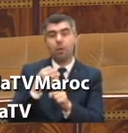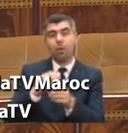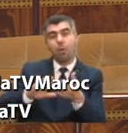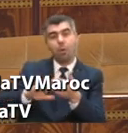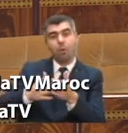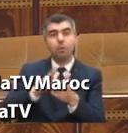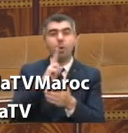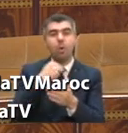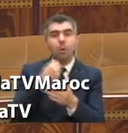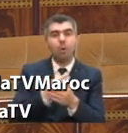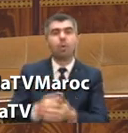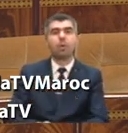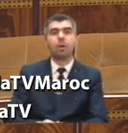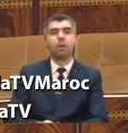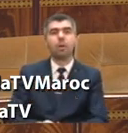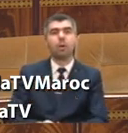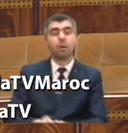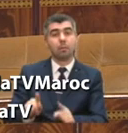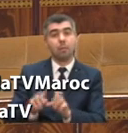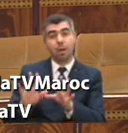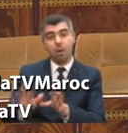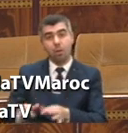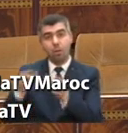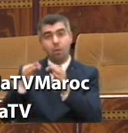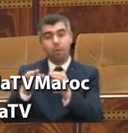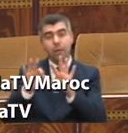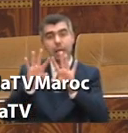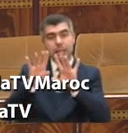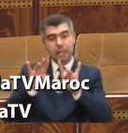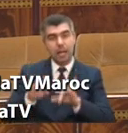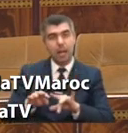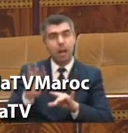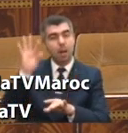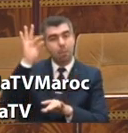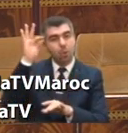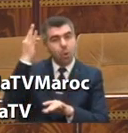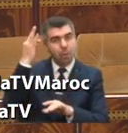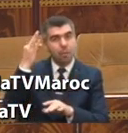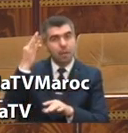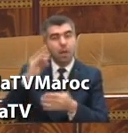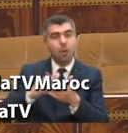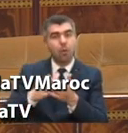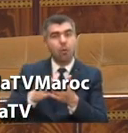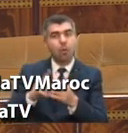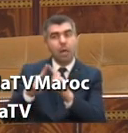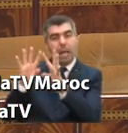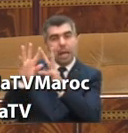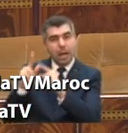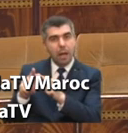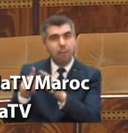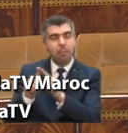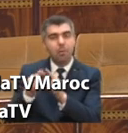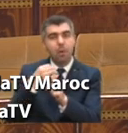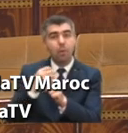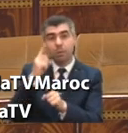للدولة واختياراتها، كما كشف عن ذلك تقرير المندوبية السامية للتخطيط من خلال أرقام لا